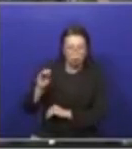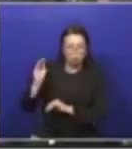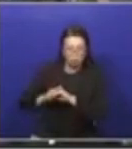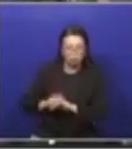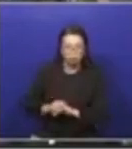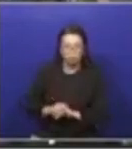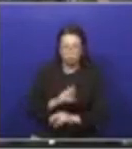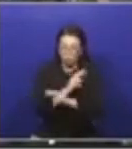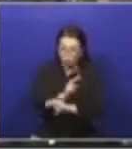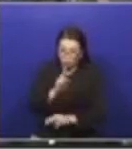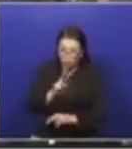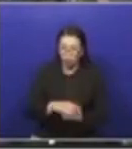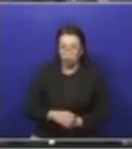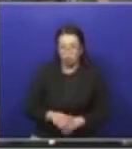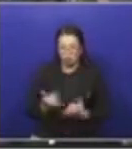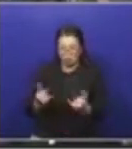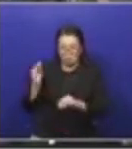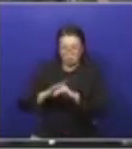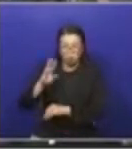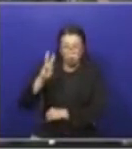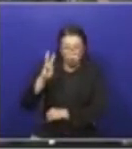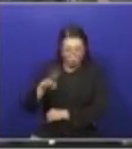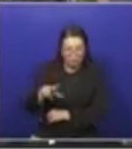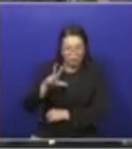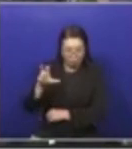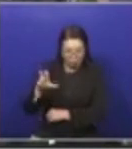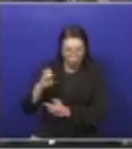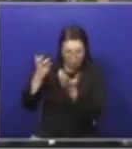สีฟันตัวเลขก็ไม่ผิดครับ6300ตันต่อวัน